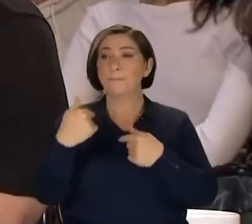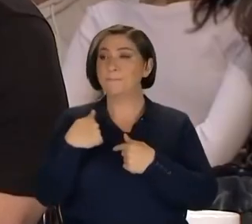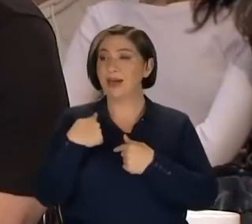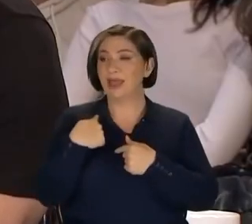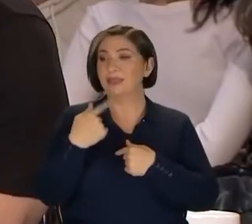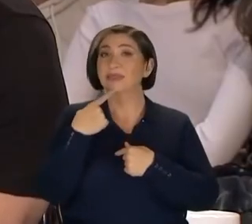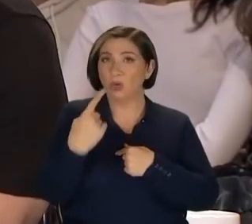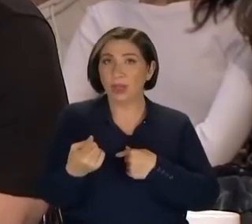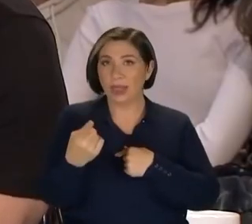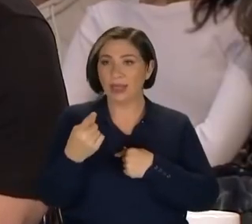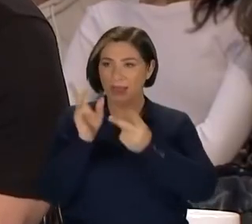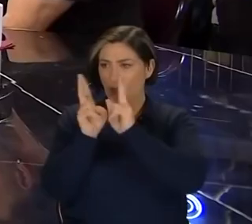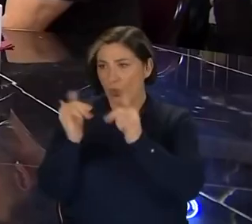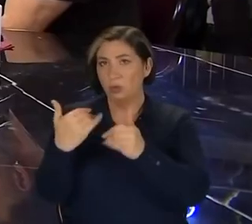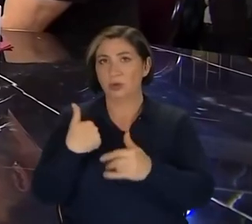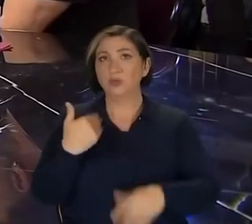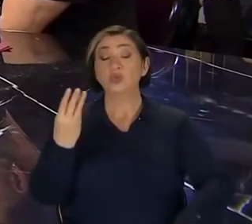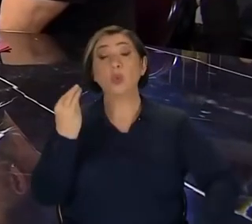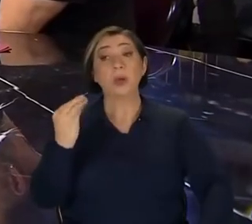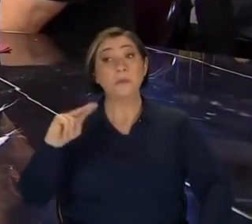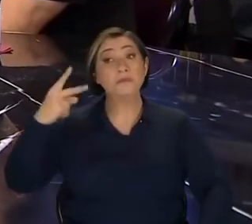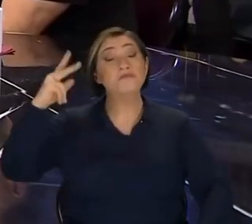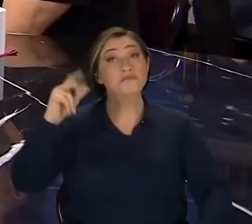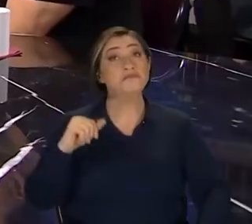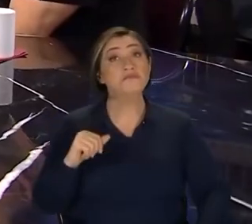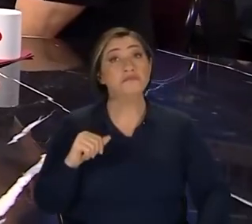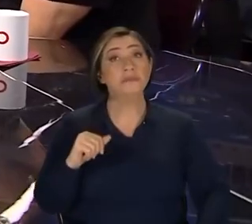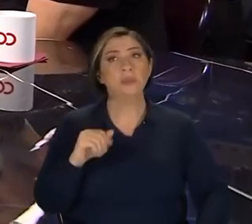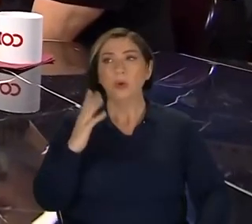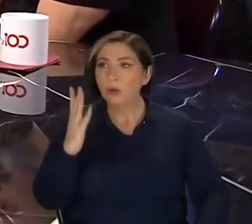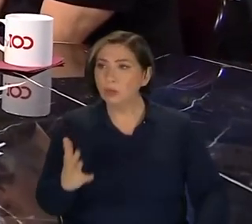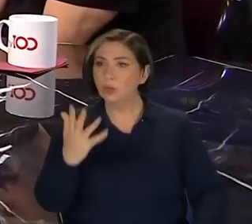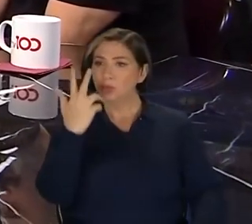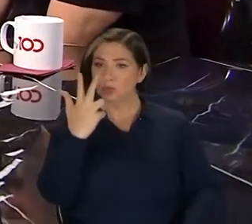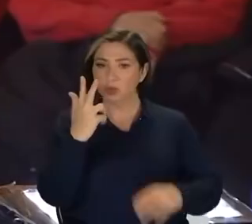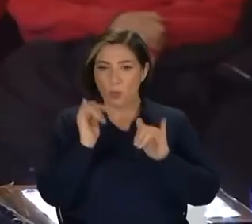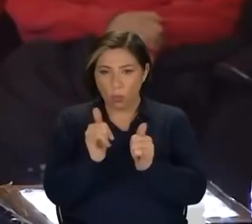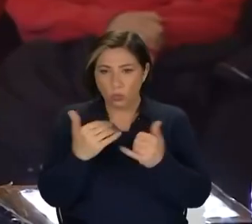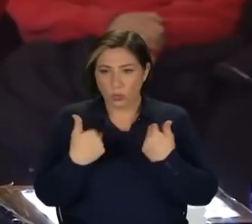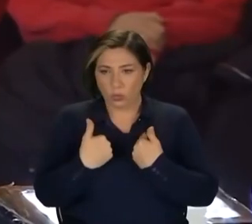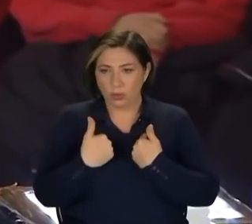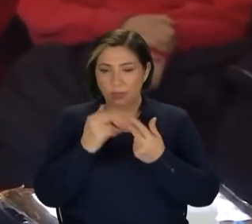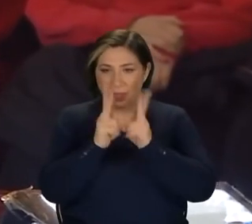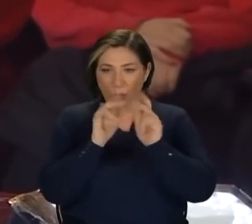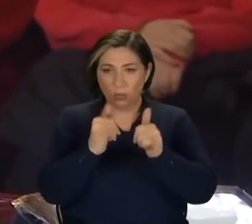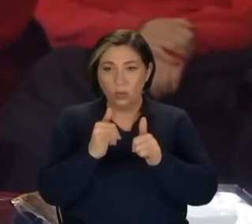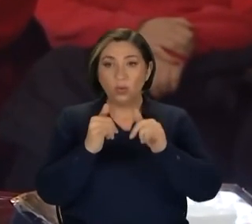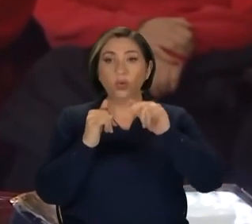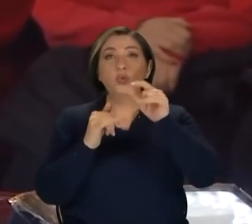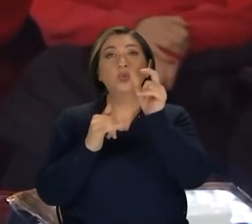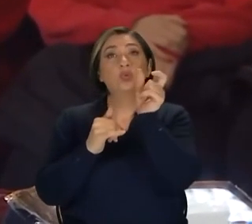da diyebiliyor ki aynı adam çok iyi gidiyormuş. Lan 3 tane oyun oynadık.